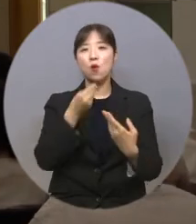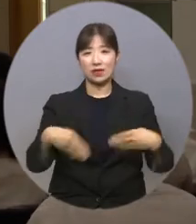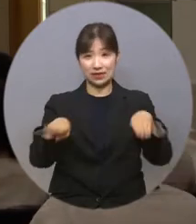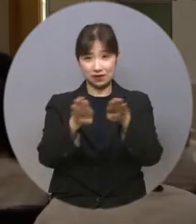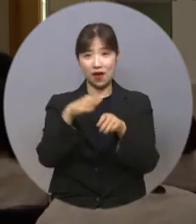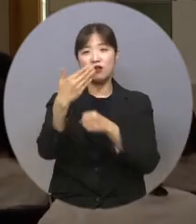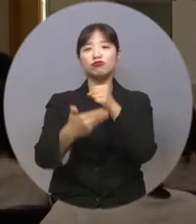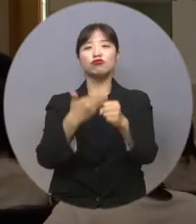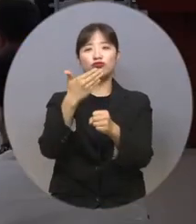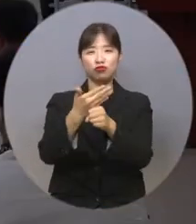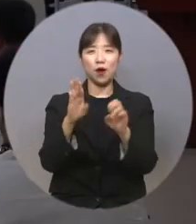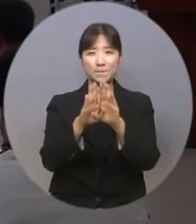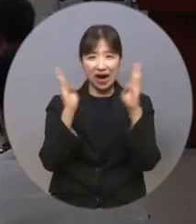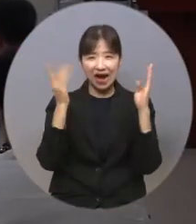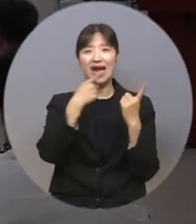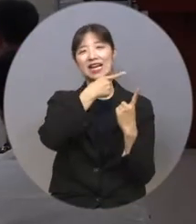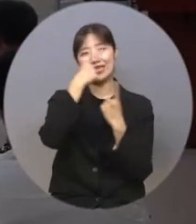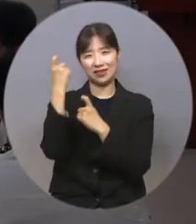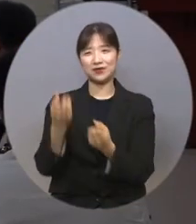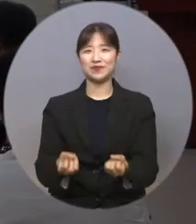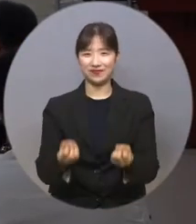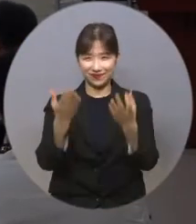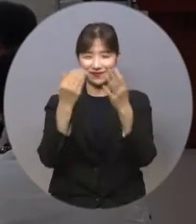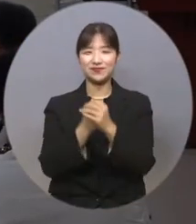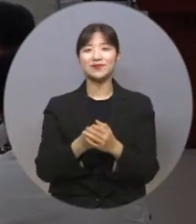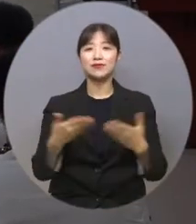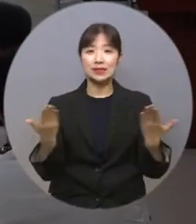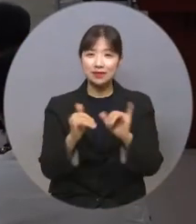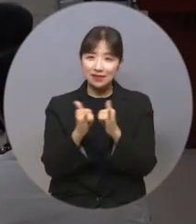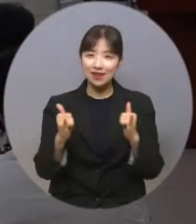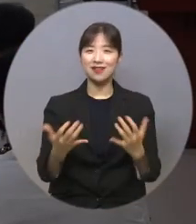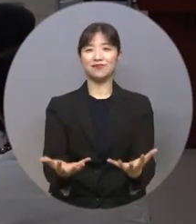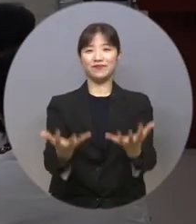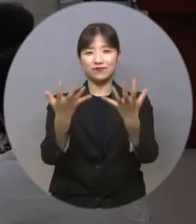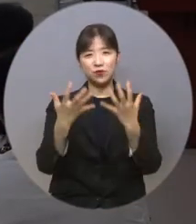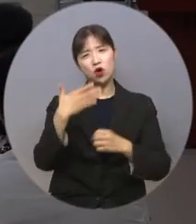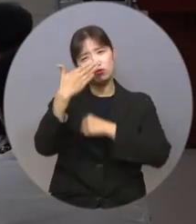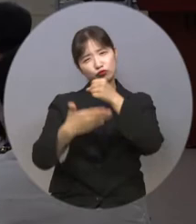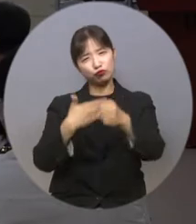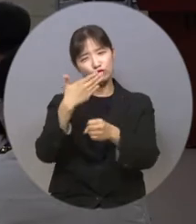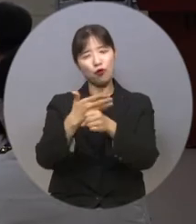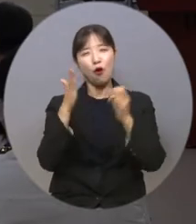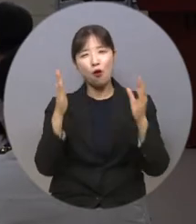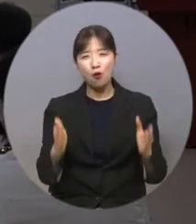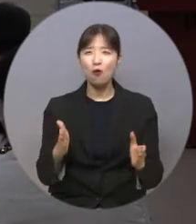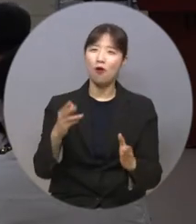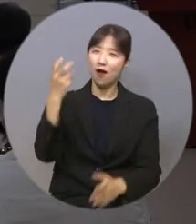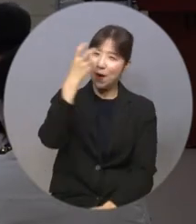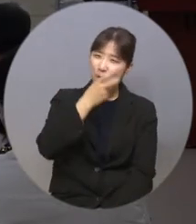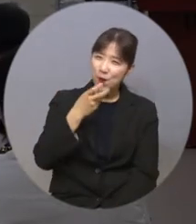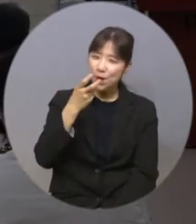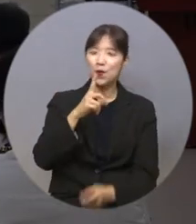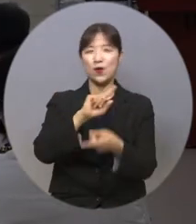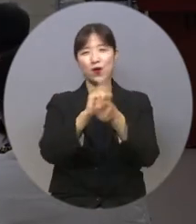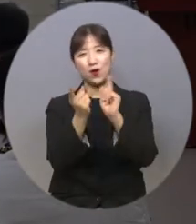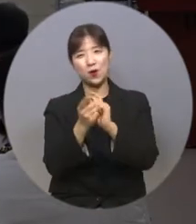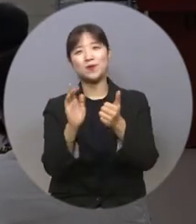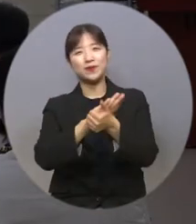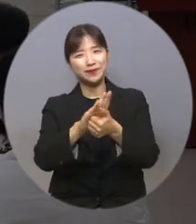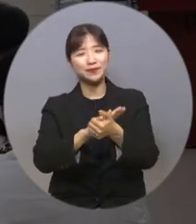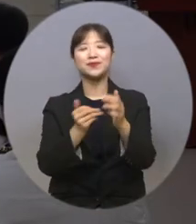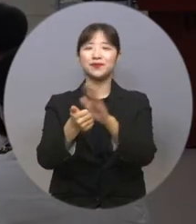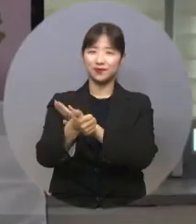행사를 진행했습니다 직원들 모두 한자리에 모여 9년을 돌아보며 서로를 격려하고 응원하는